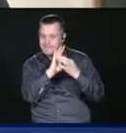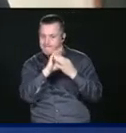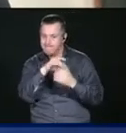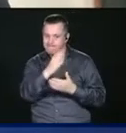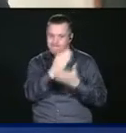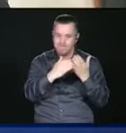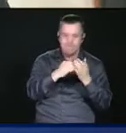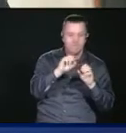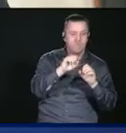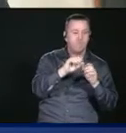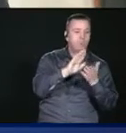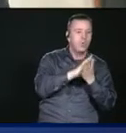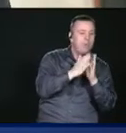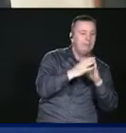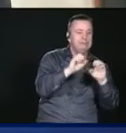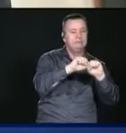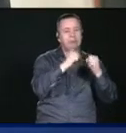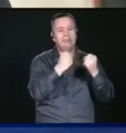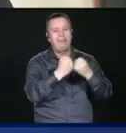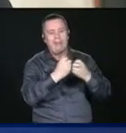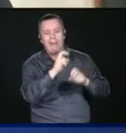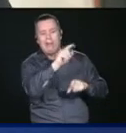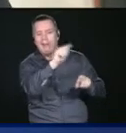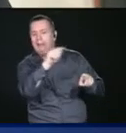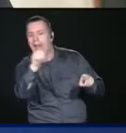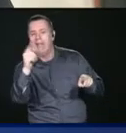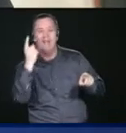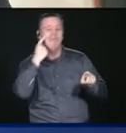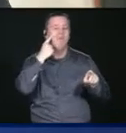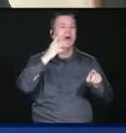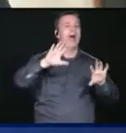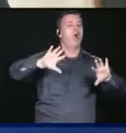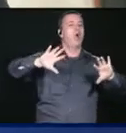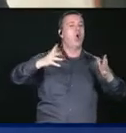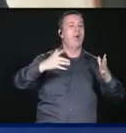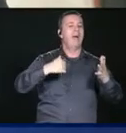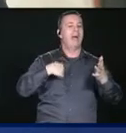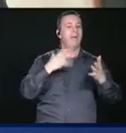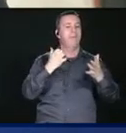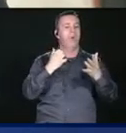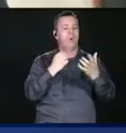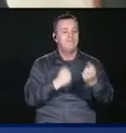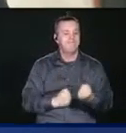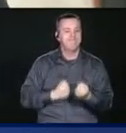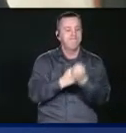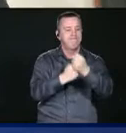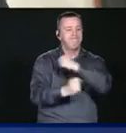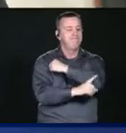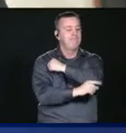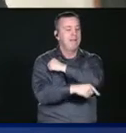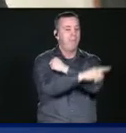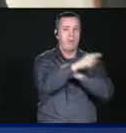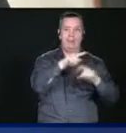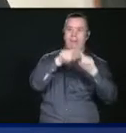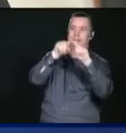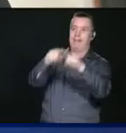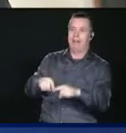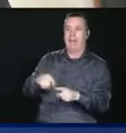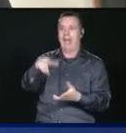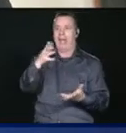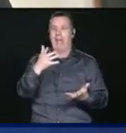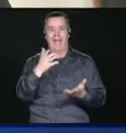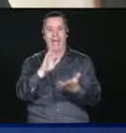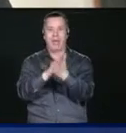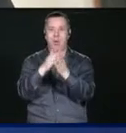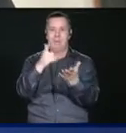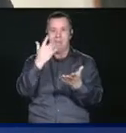des entreprises aussi, pour voir quelle est la meilleure façon de soutenir les employés qui dépendent de ces industries pour